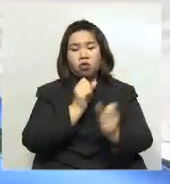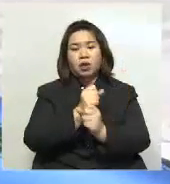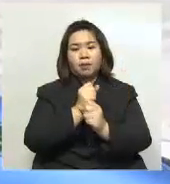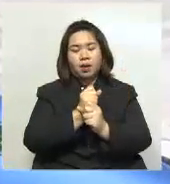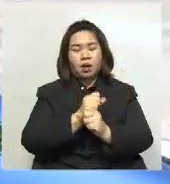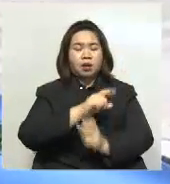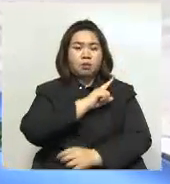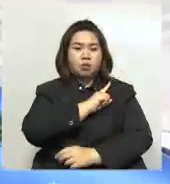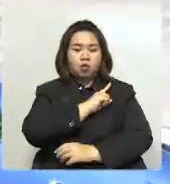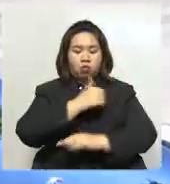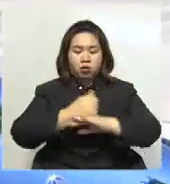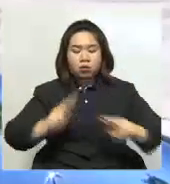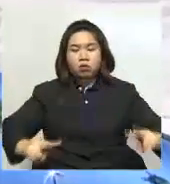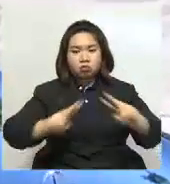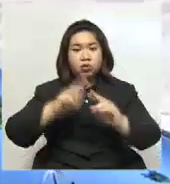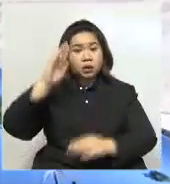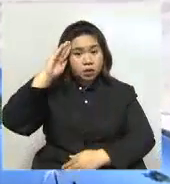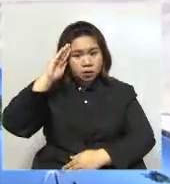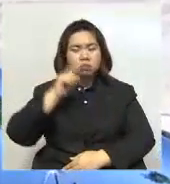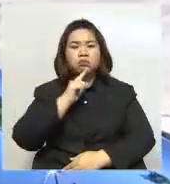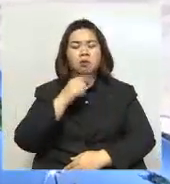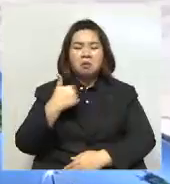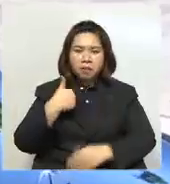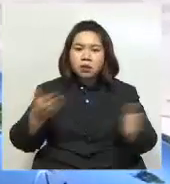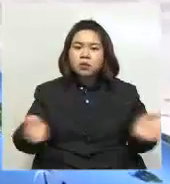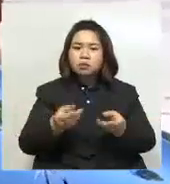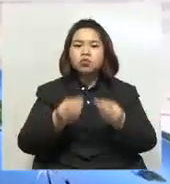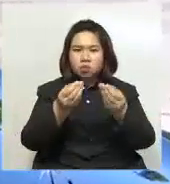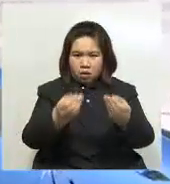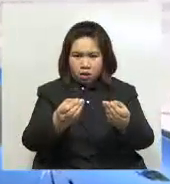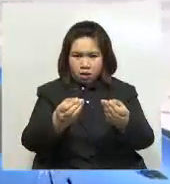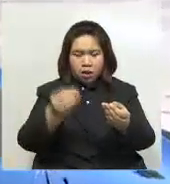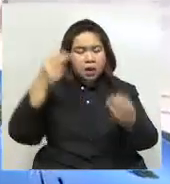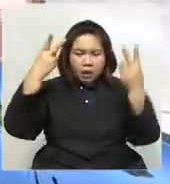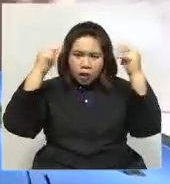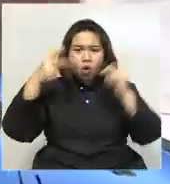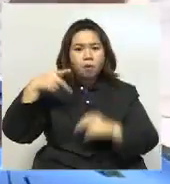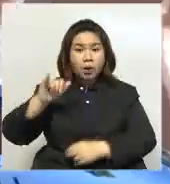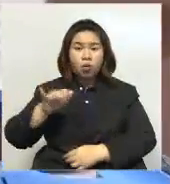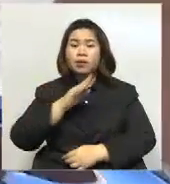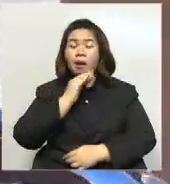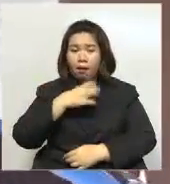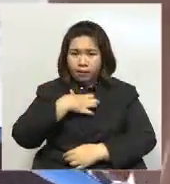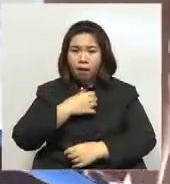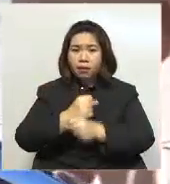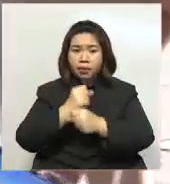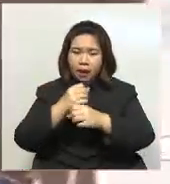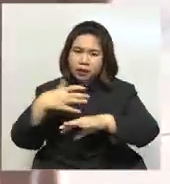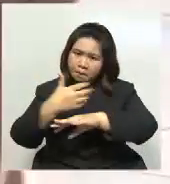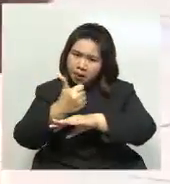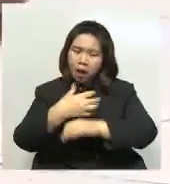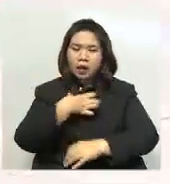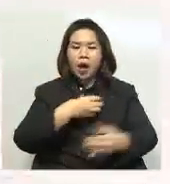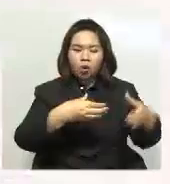การกระทรวงกลาโหมก็ย้ำท่าทีในการสนับสนุนบทบาททางการเมืองของพลเอกประยุทธ์จันทร์โอชานายกรัฐมนตรีไม่ว่าจะ